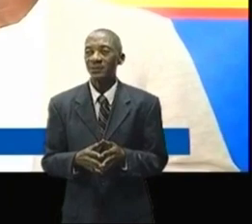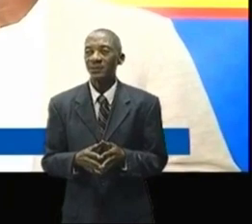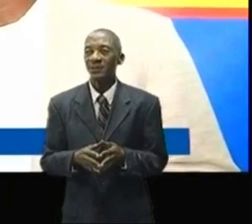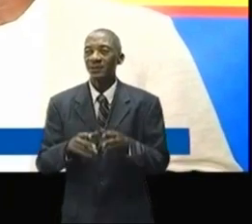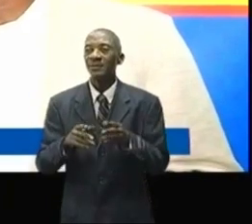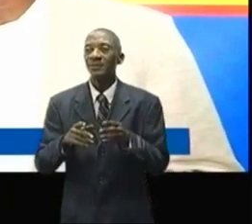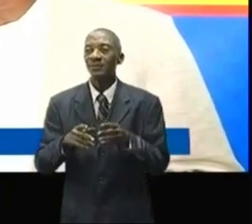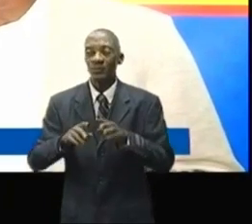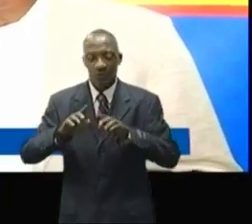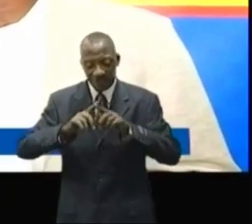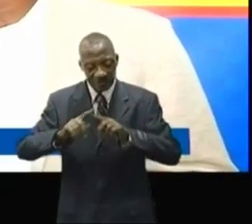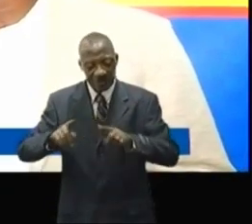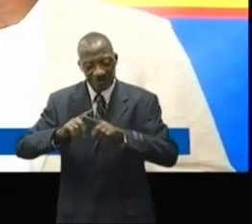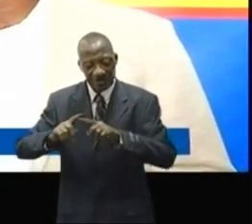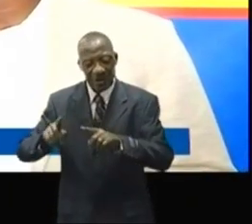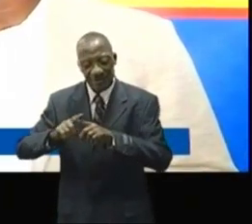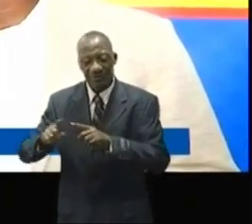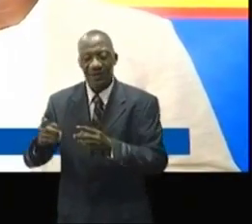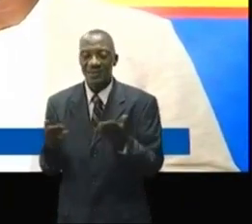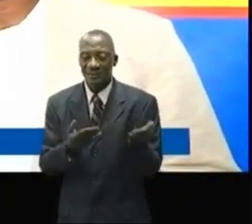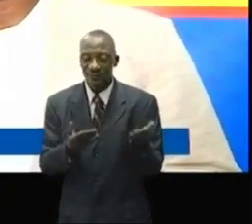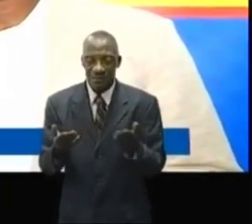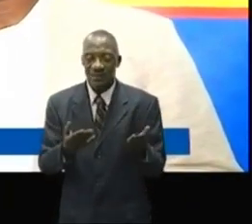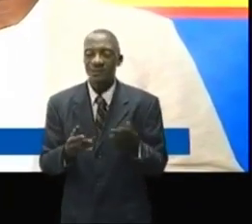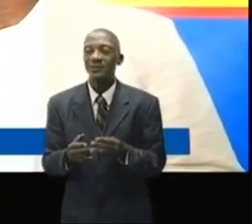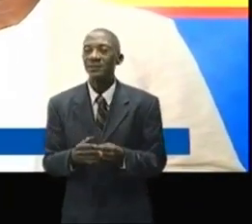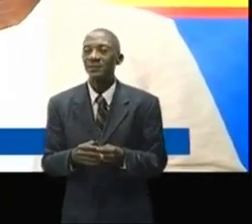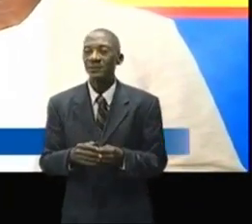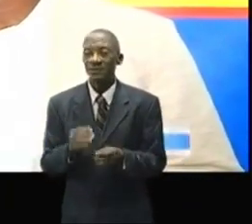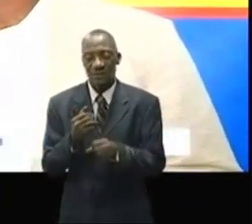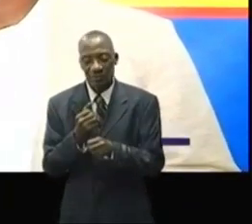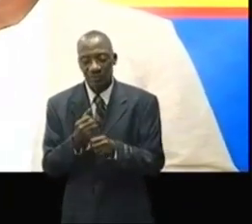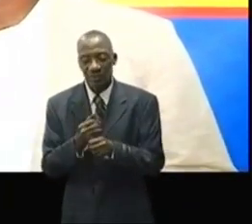notre appréciation sur sa vision qui est une vision futuriste